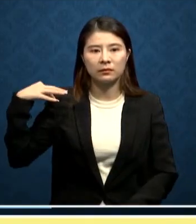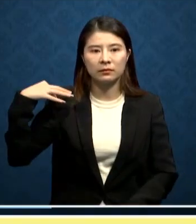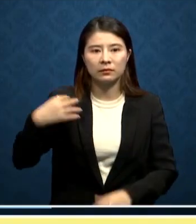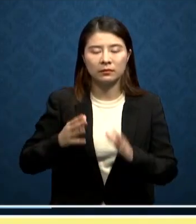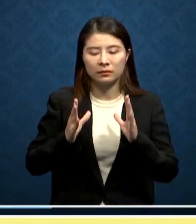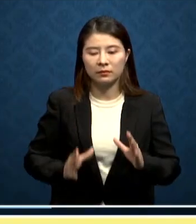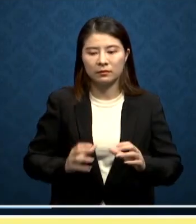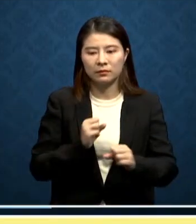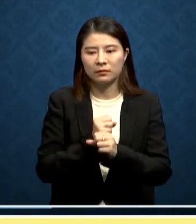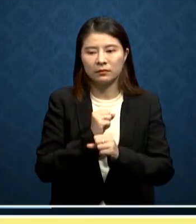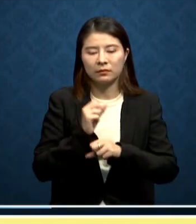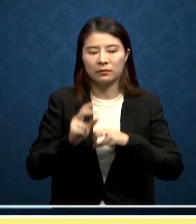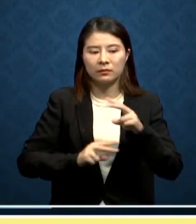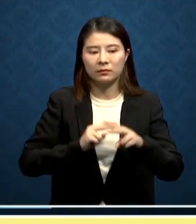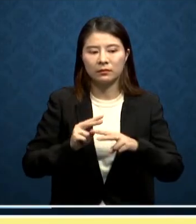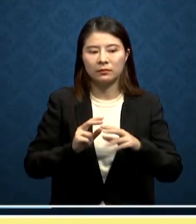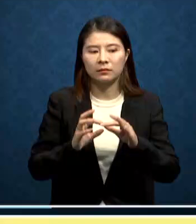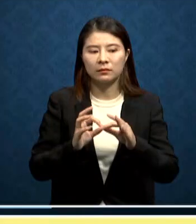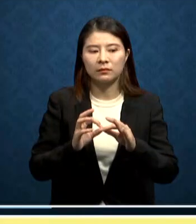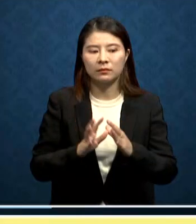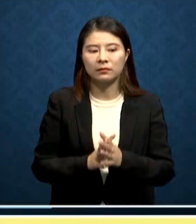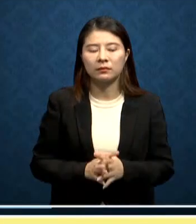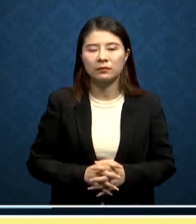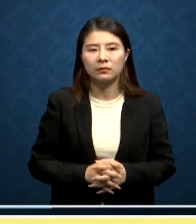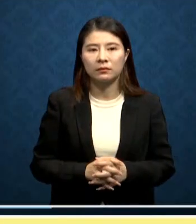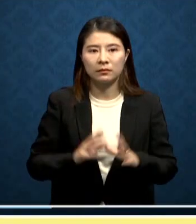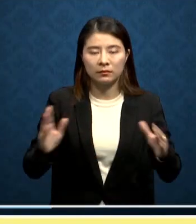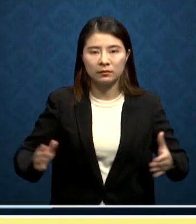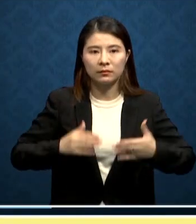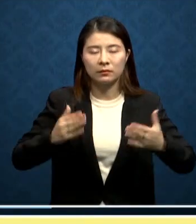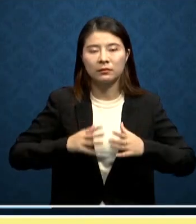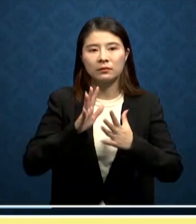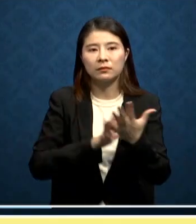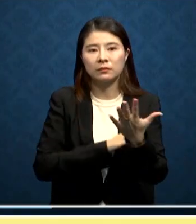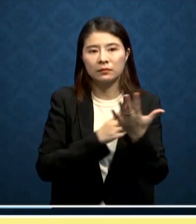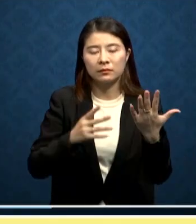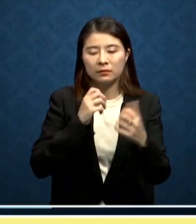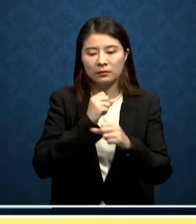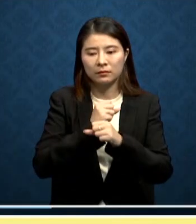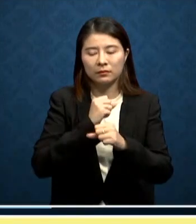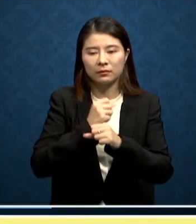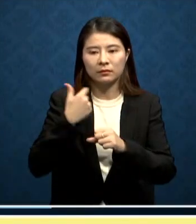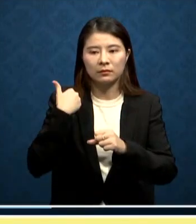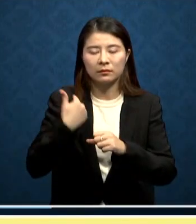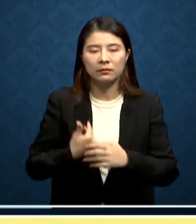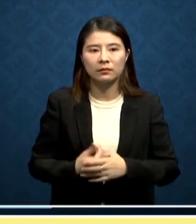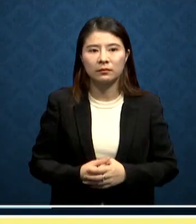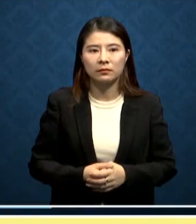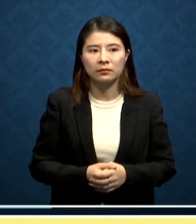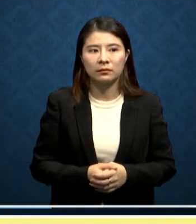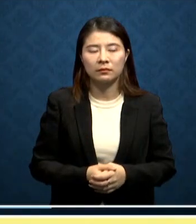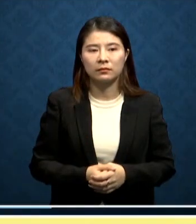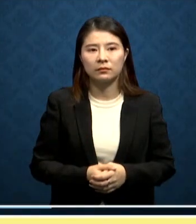อะไรนะโดยโดยที่ท่านอาจจะไปสนุนสนับสนุนแผนงานพวกนี้นะครับเอ่อเรื่องของ